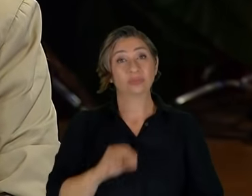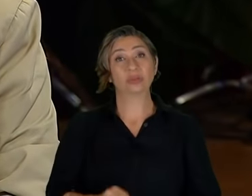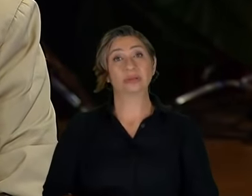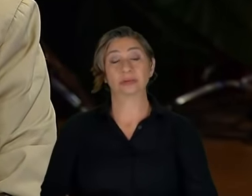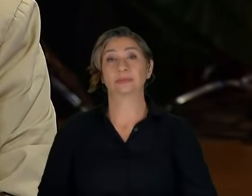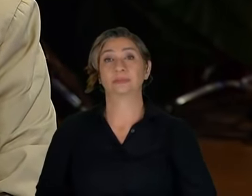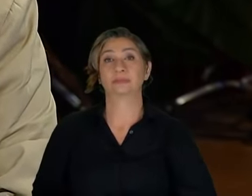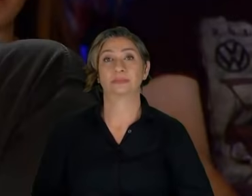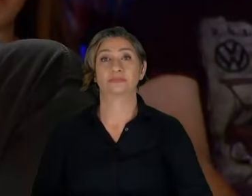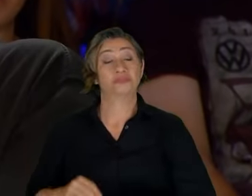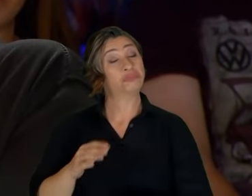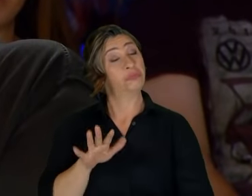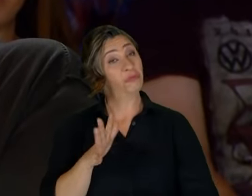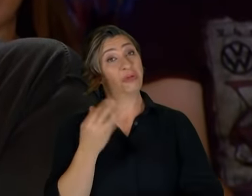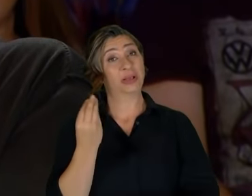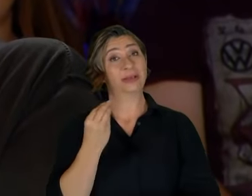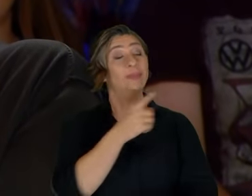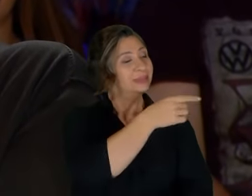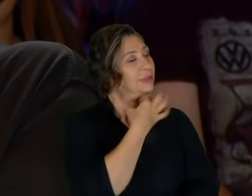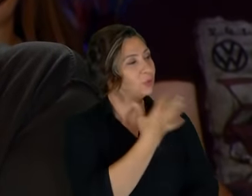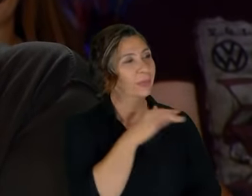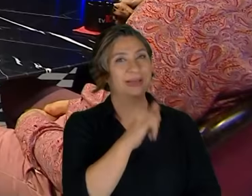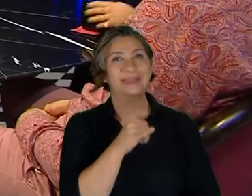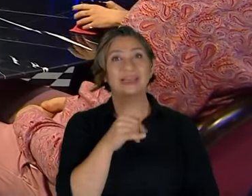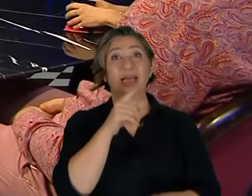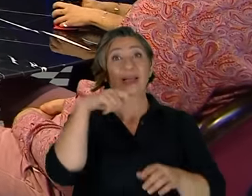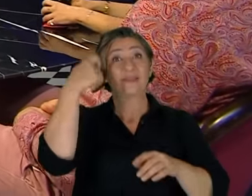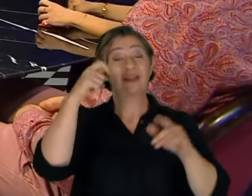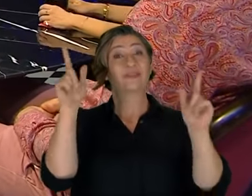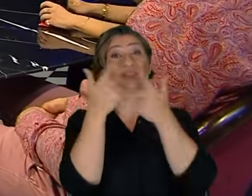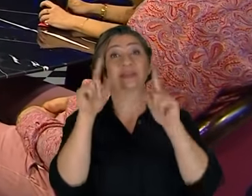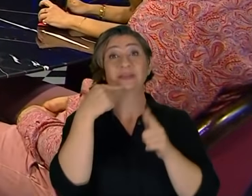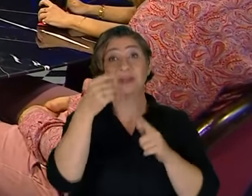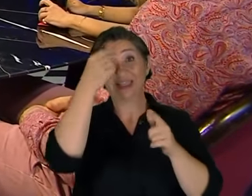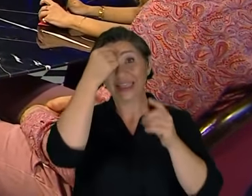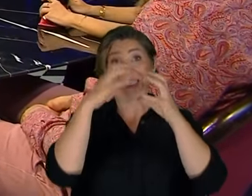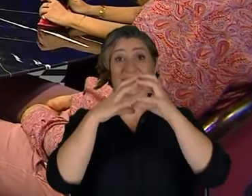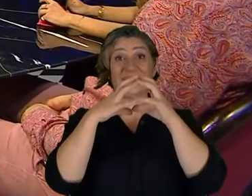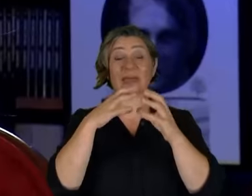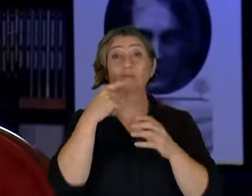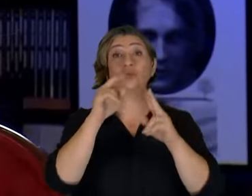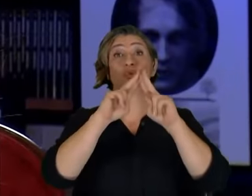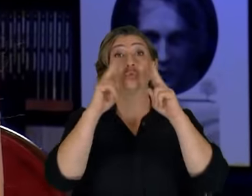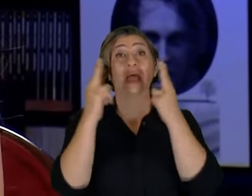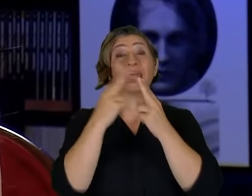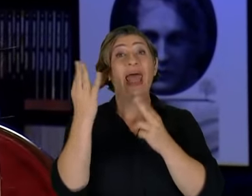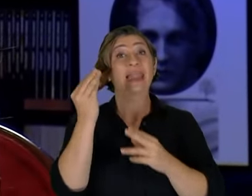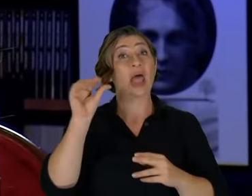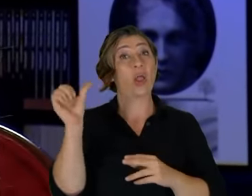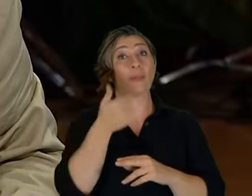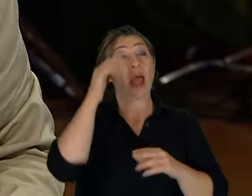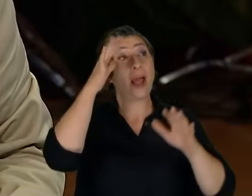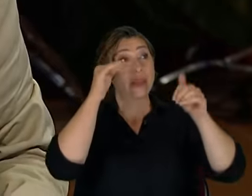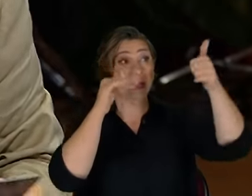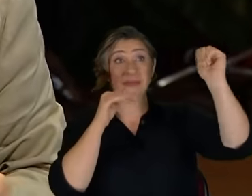Müthiş. Evet. Fena herkese değil. Herkese teşekkür edeyim ben. Film Festivali dediğimiz zaman Hindistan'dan bahsediyoruz. Yani dünyanın en önemli, Amerika